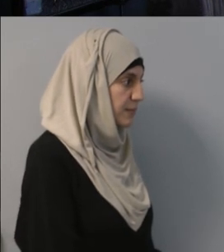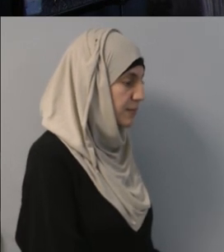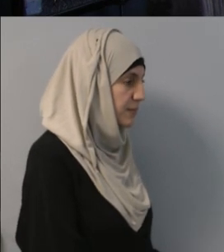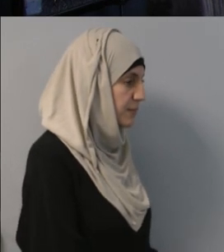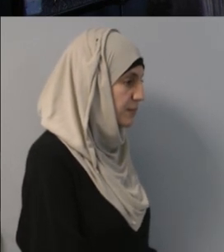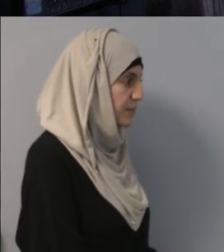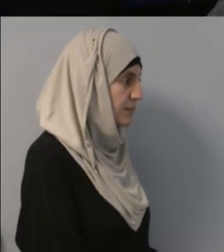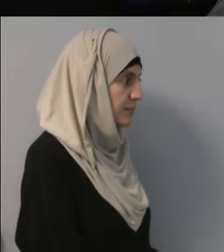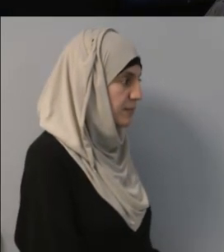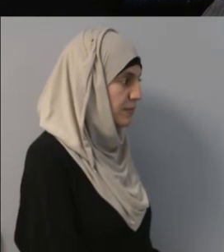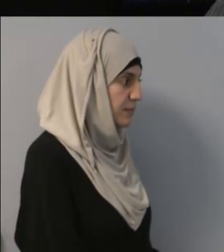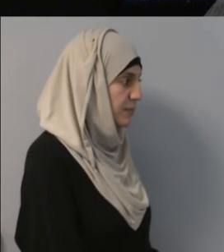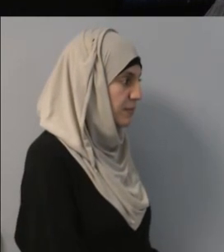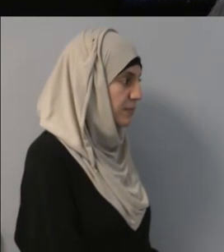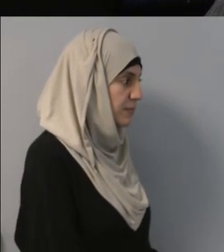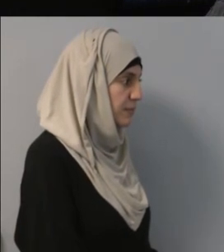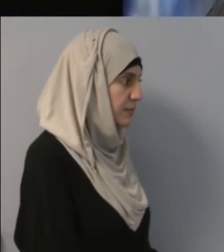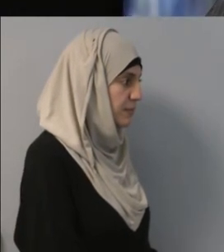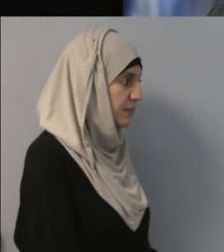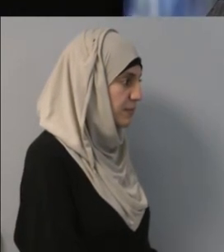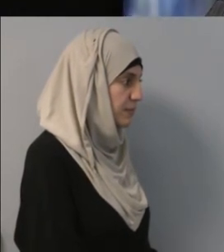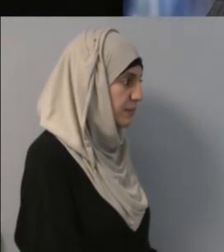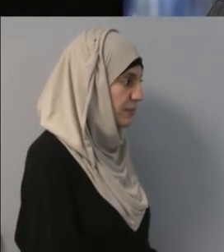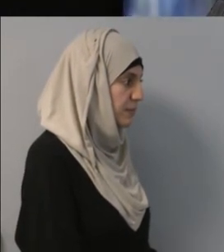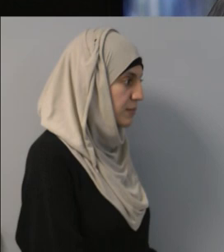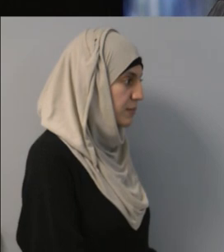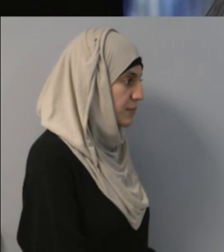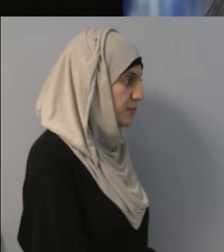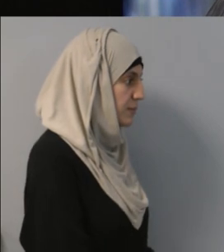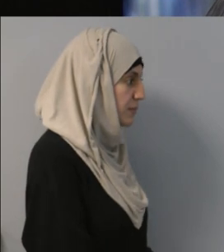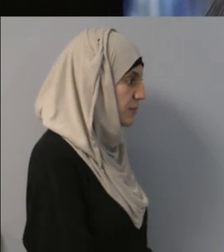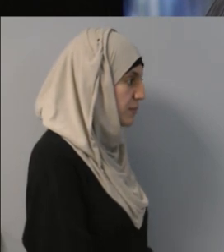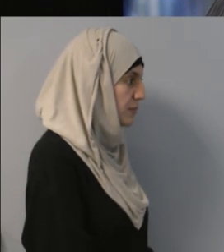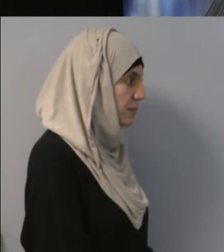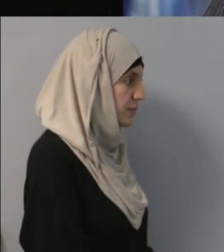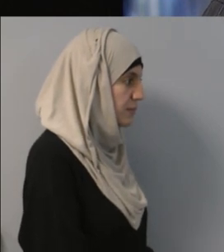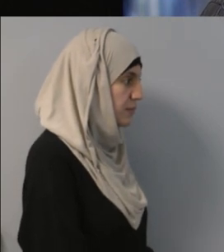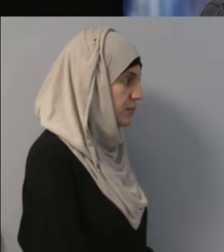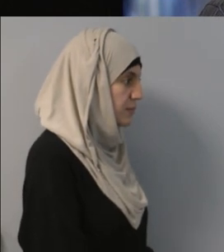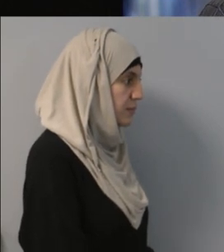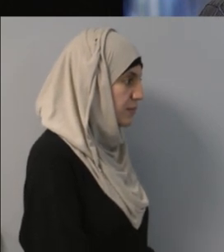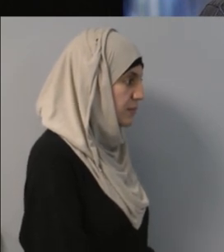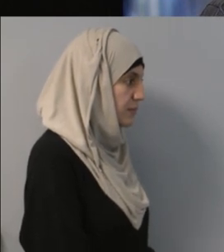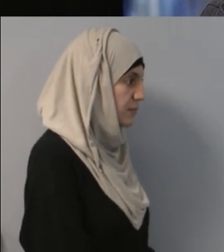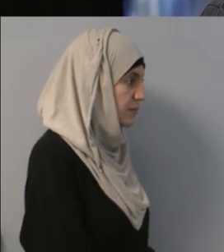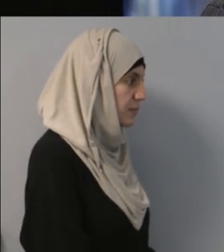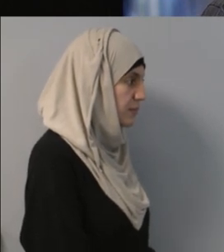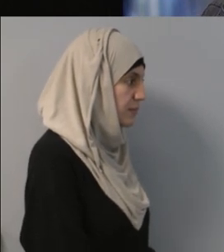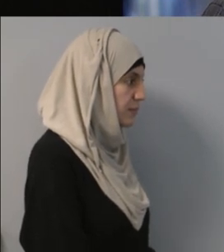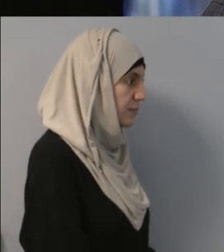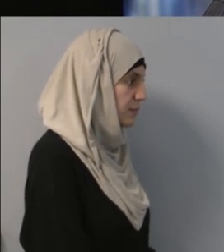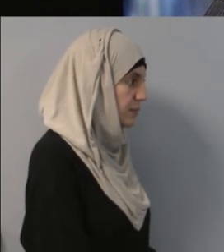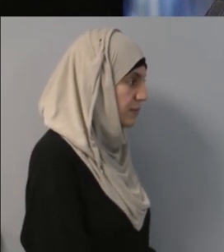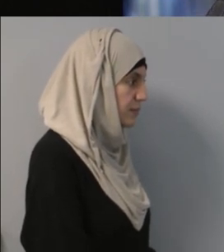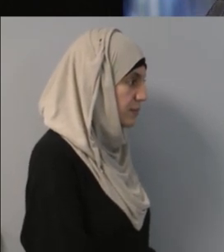Ouais. On a constaté par expérience que l'accompagnement des personnes en situation de handicap dans la communauté